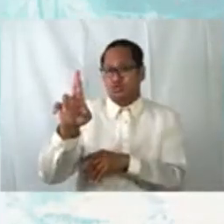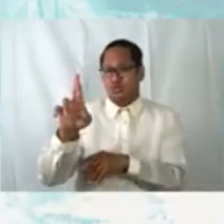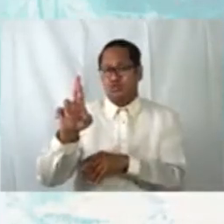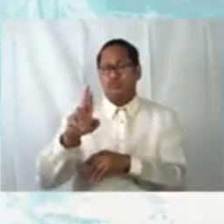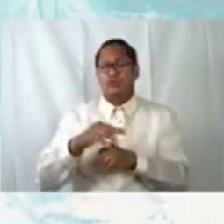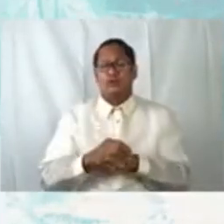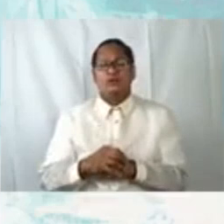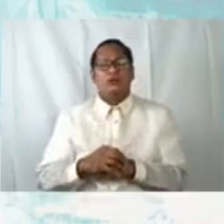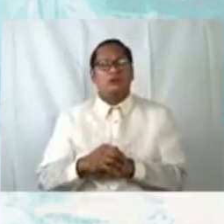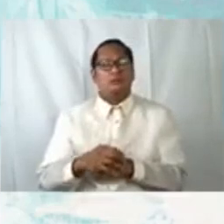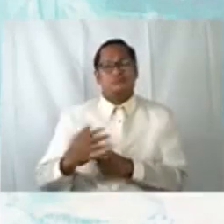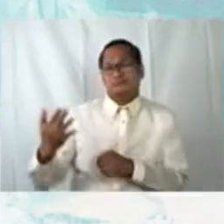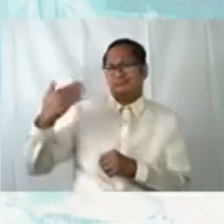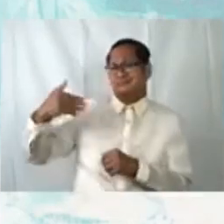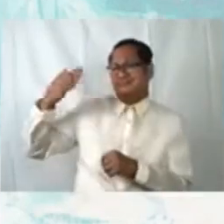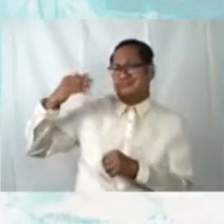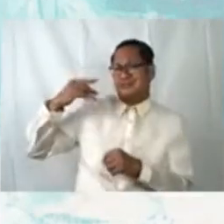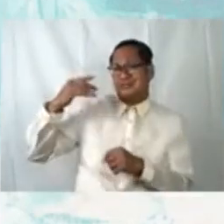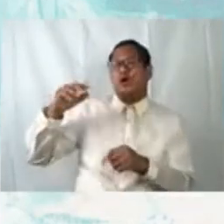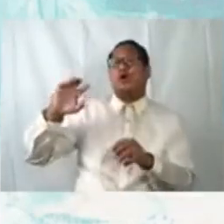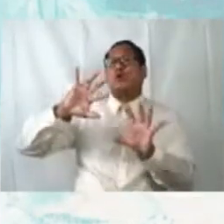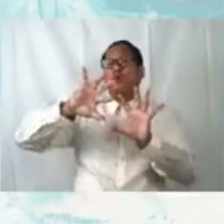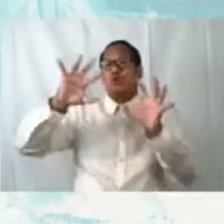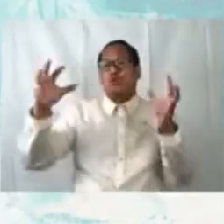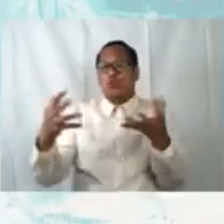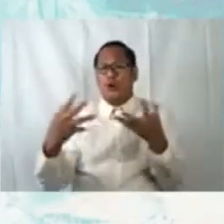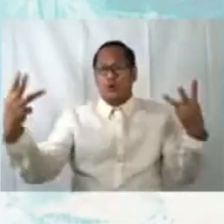Noong panahon ng ikalawang digmaang pandaydig,